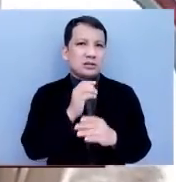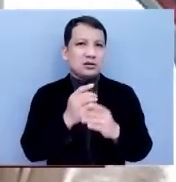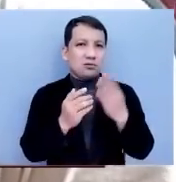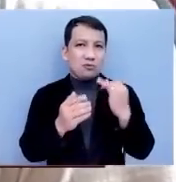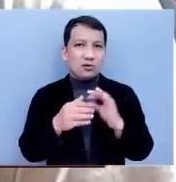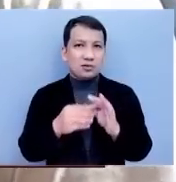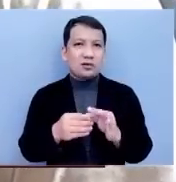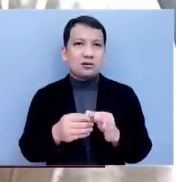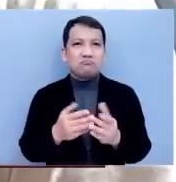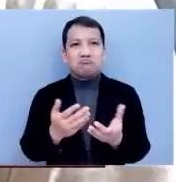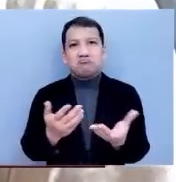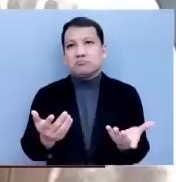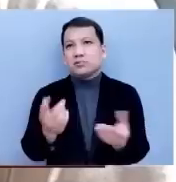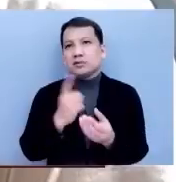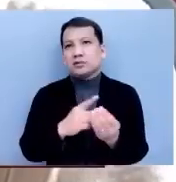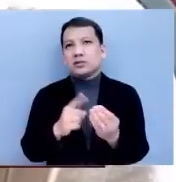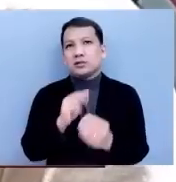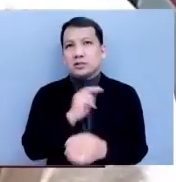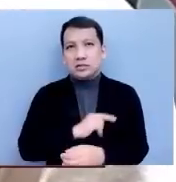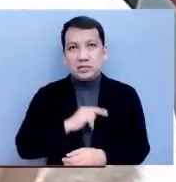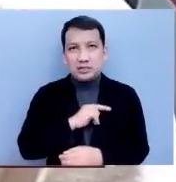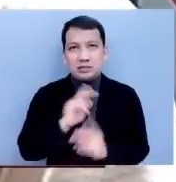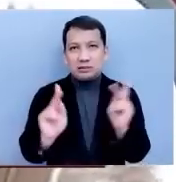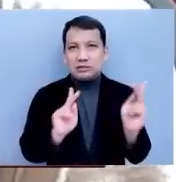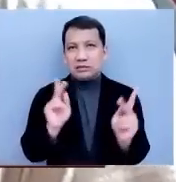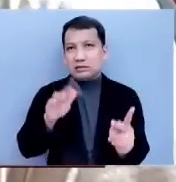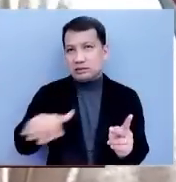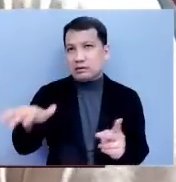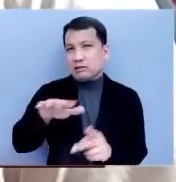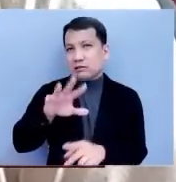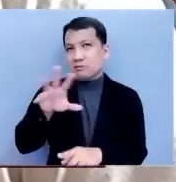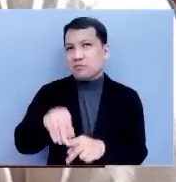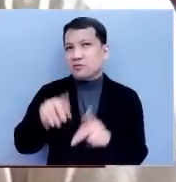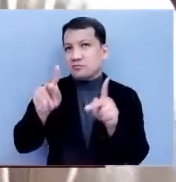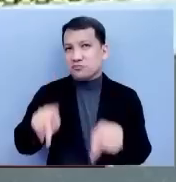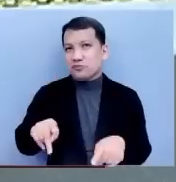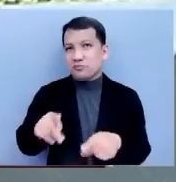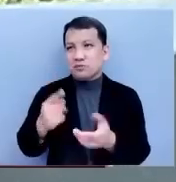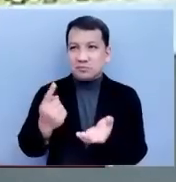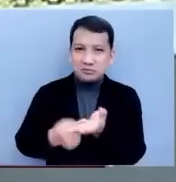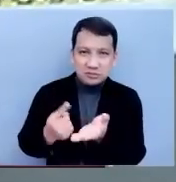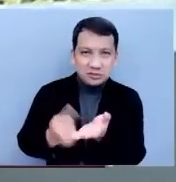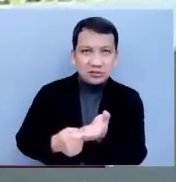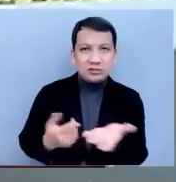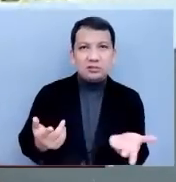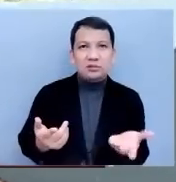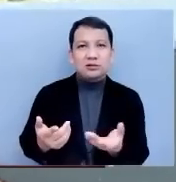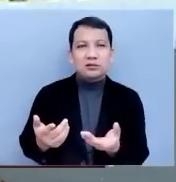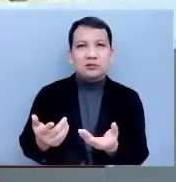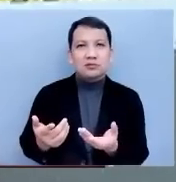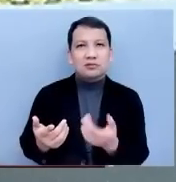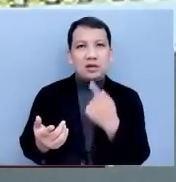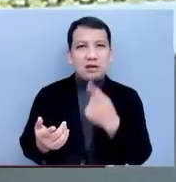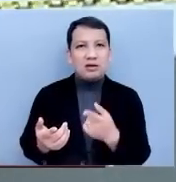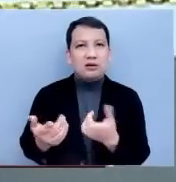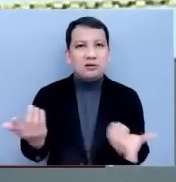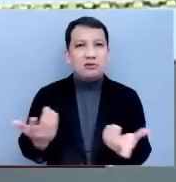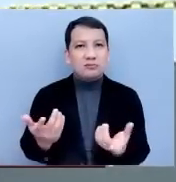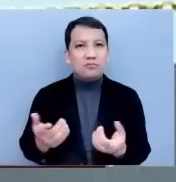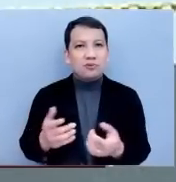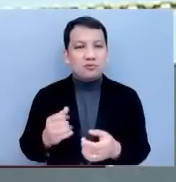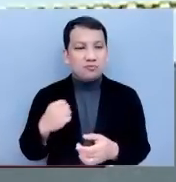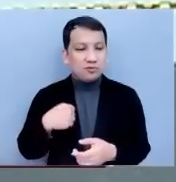Kumbaga, nature na ng ano yun, di ba? Yung mga tao na may mga napag-uusapan. Yung mga tao kasi ngayon, kung walang magawa sa